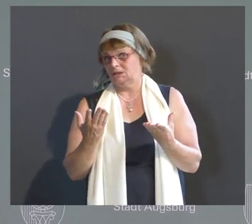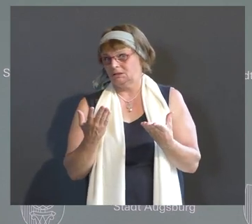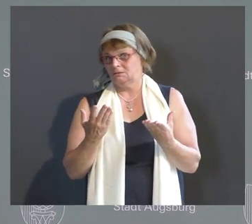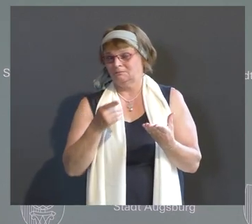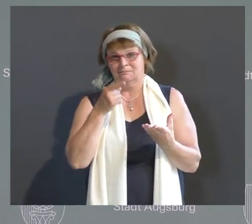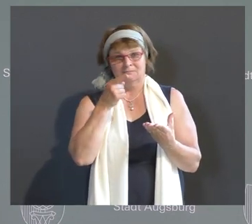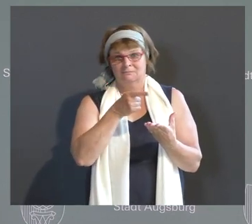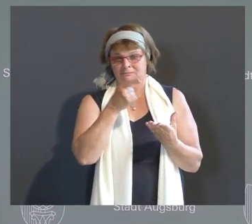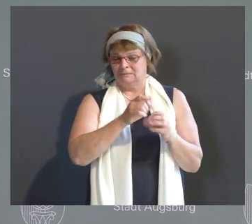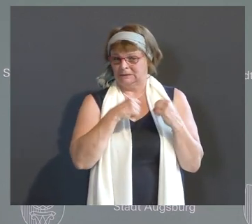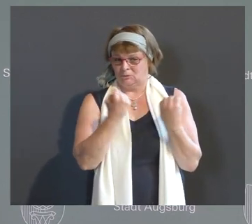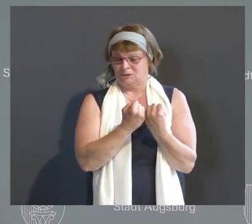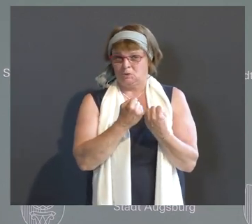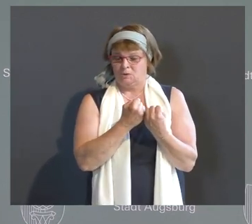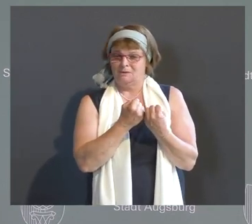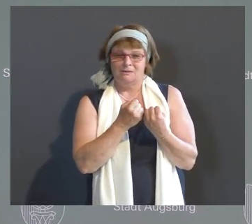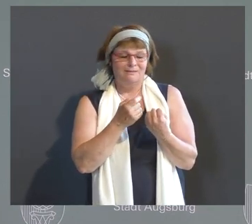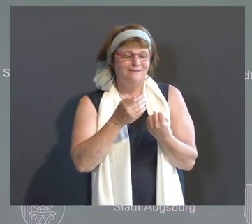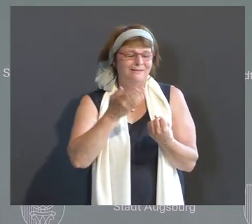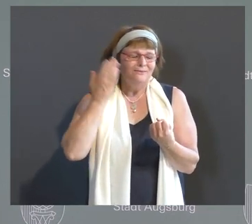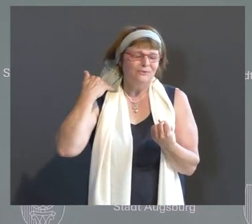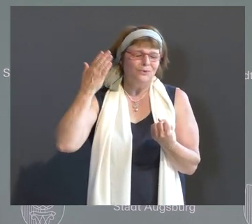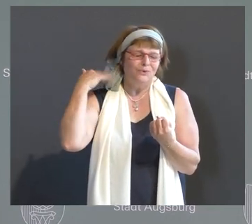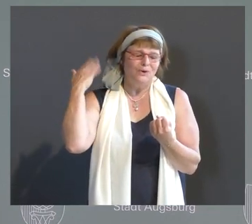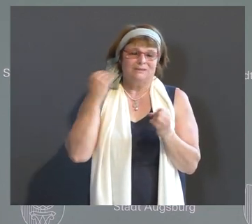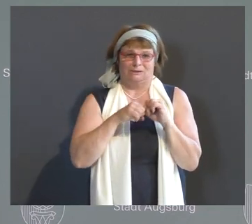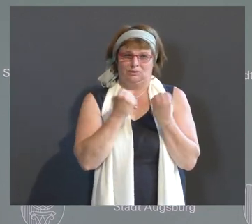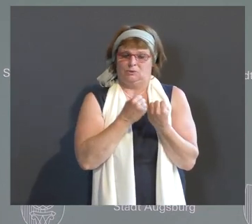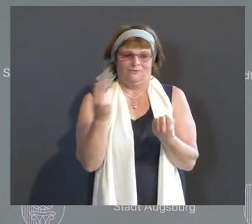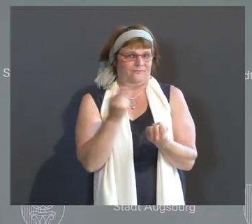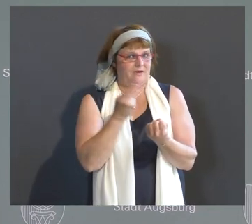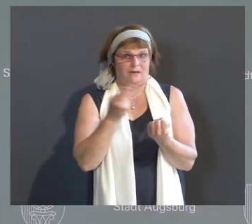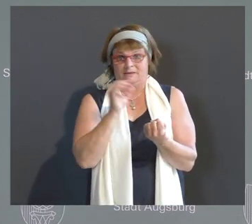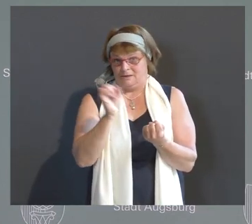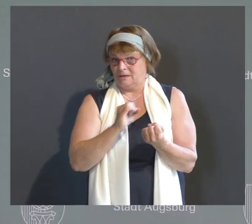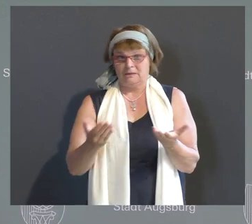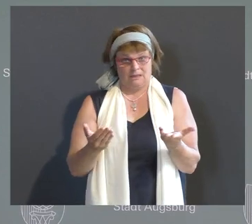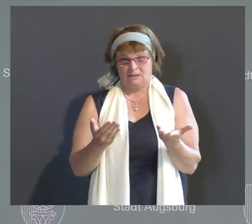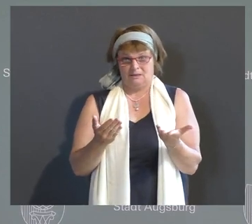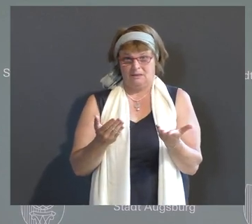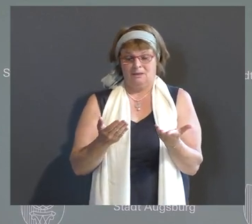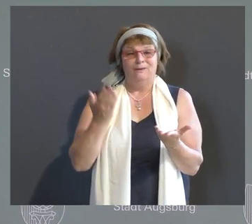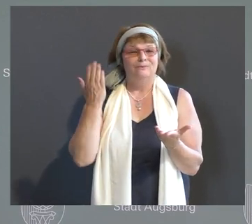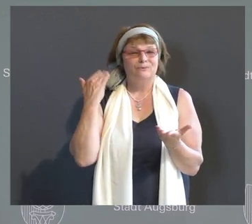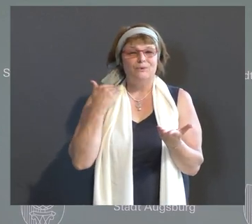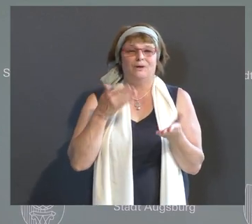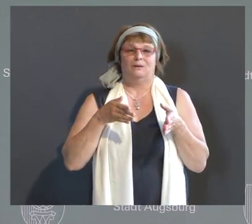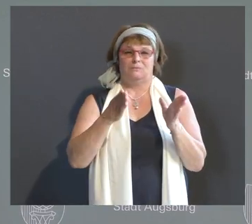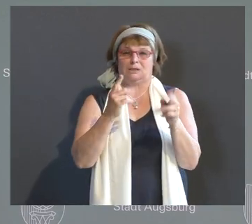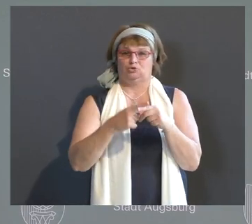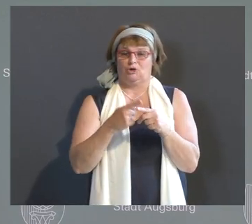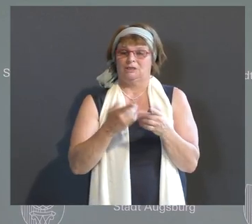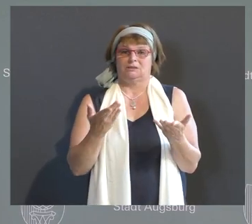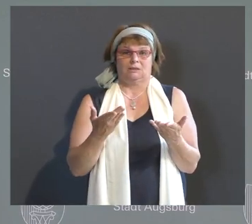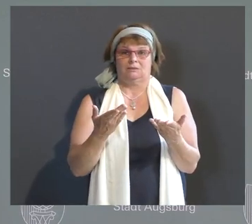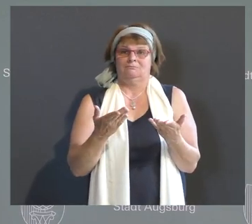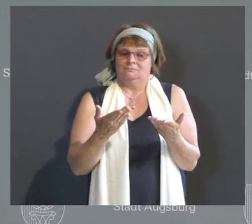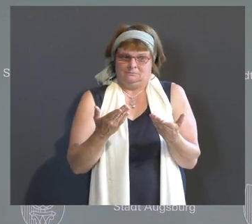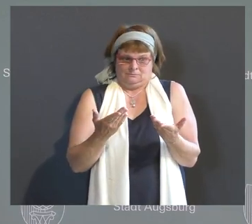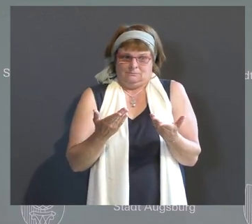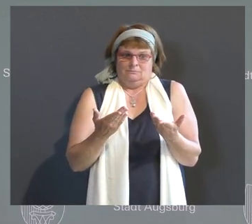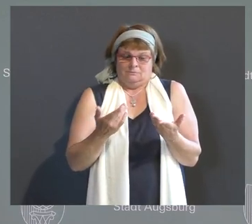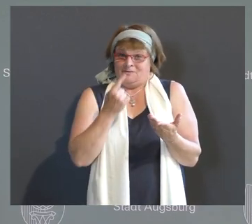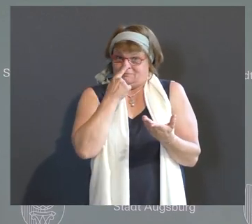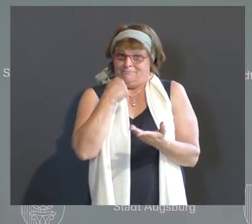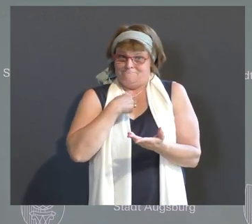nichts zu vergleichen, was bisher in der Maxstraße jemals passiert ist. Und in Anschluss an mich wird der Polizeipräsident und